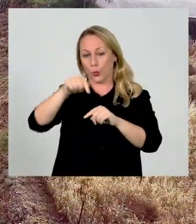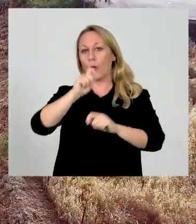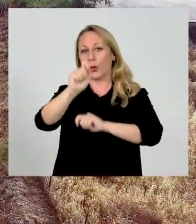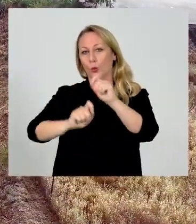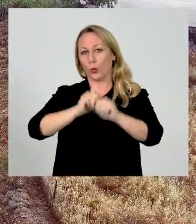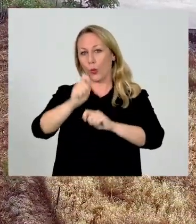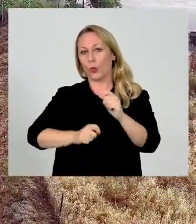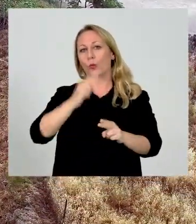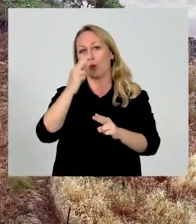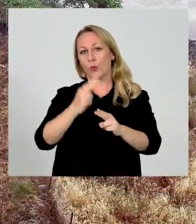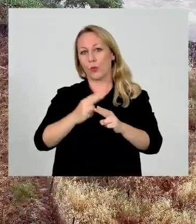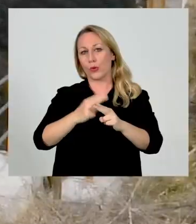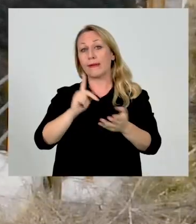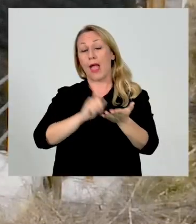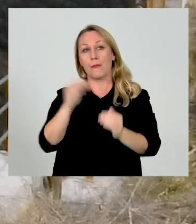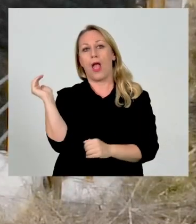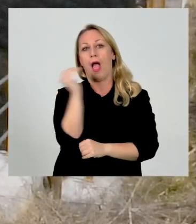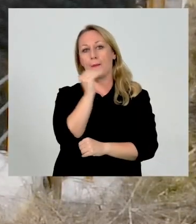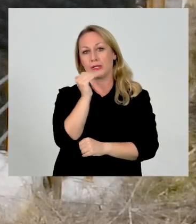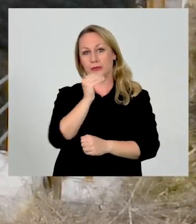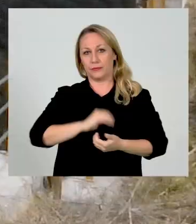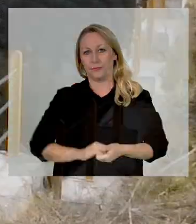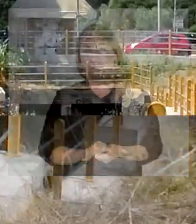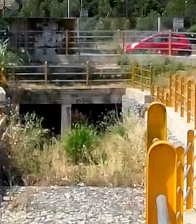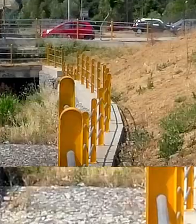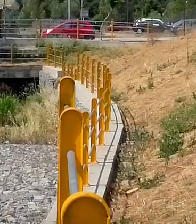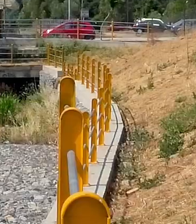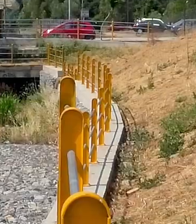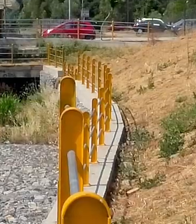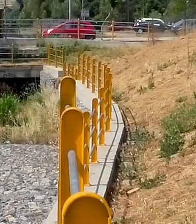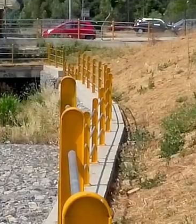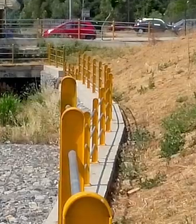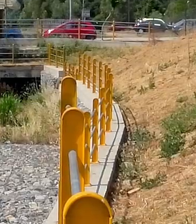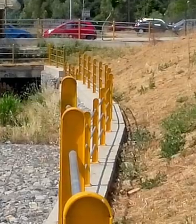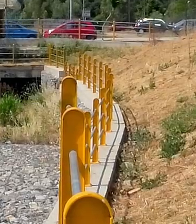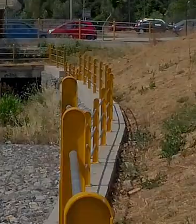σημαντικό είναι αυτό το έργο και πόσο γρήγορα έπρεπε να γίνει.